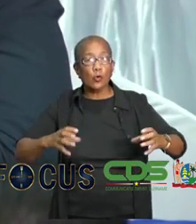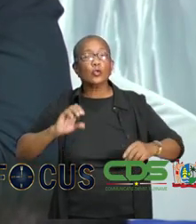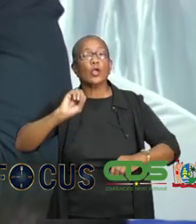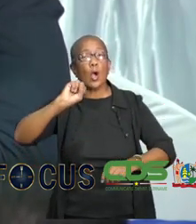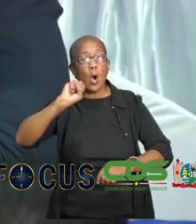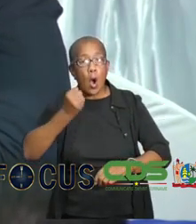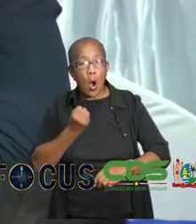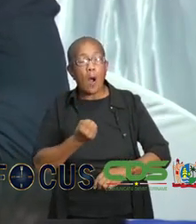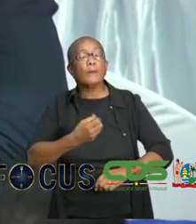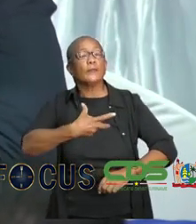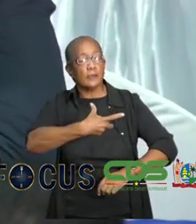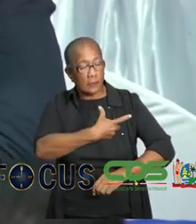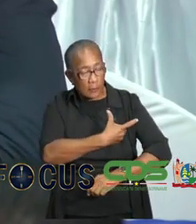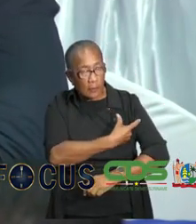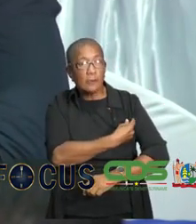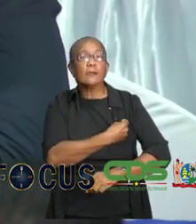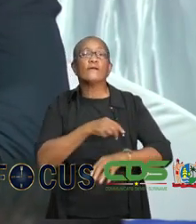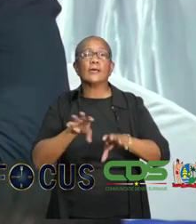te accepteren.